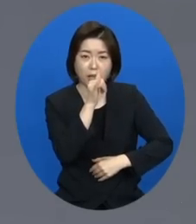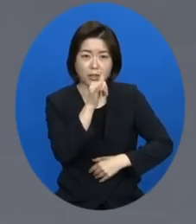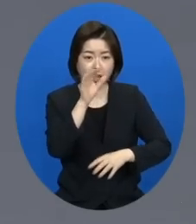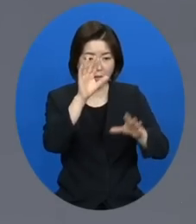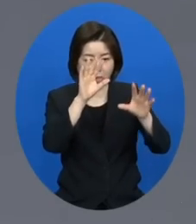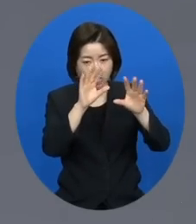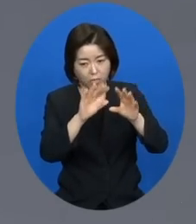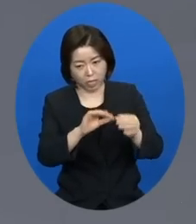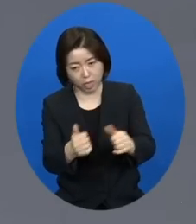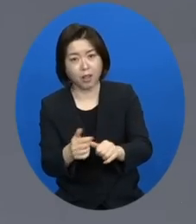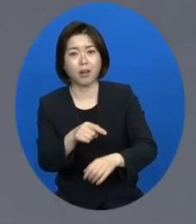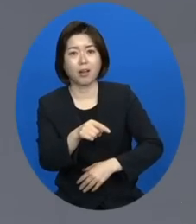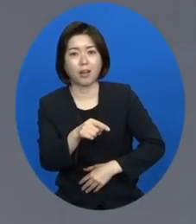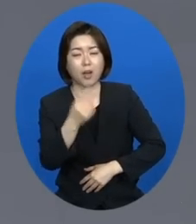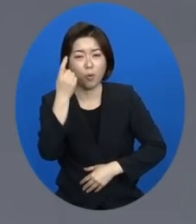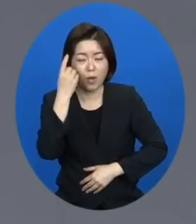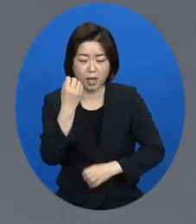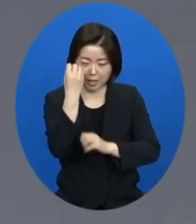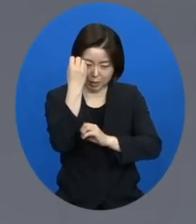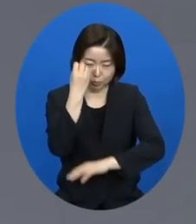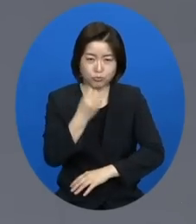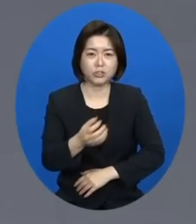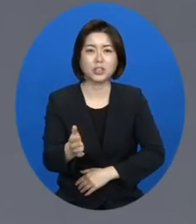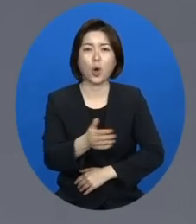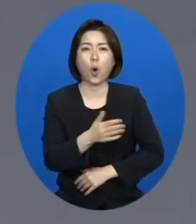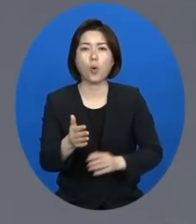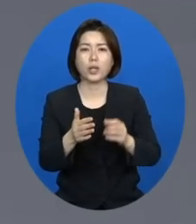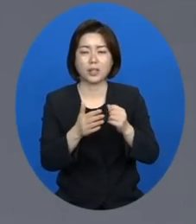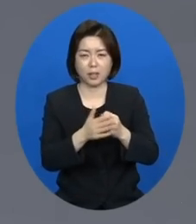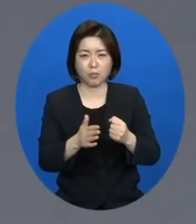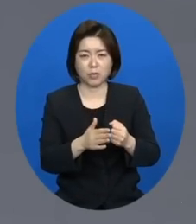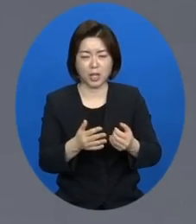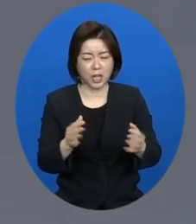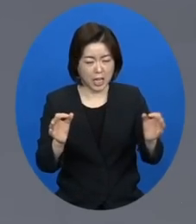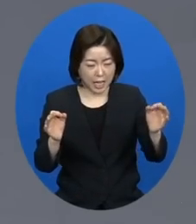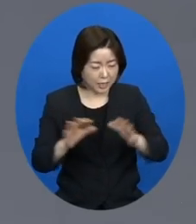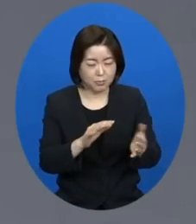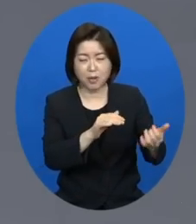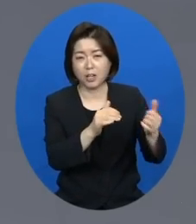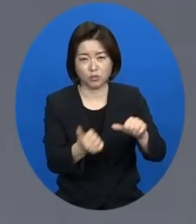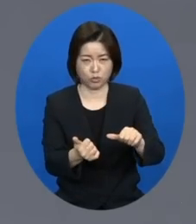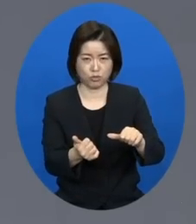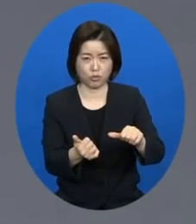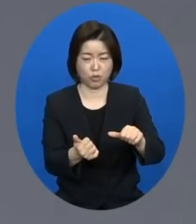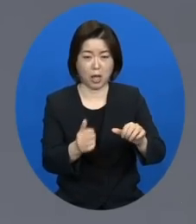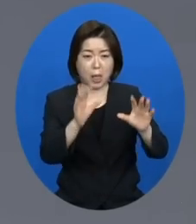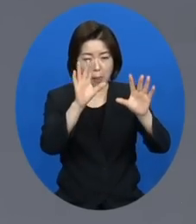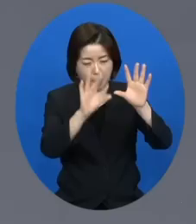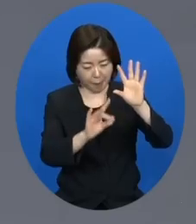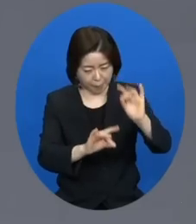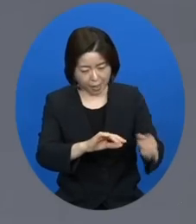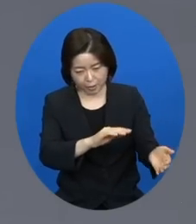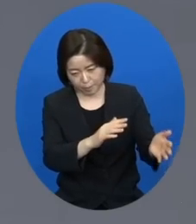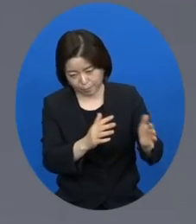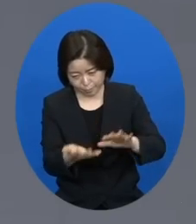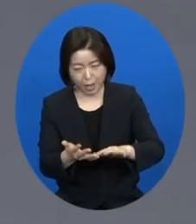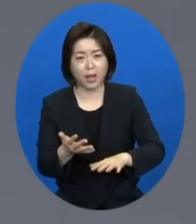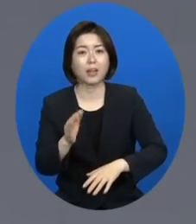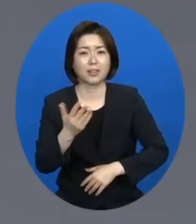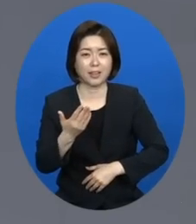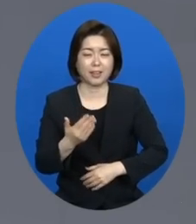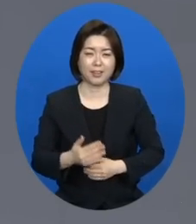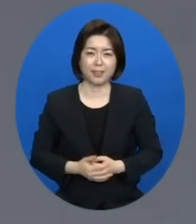왜냐하면 뿌리가 없었기 때문이라고 말해요. 뿌리가 없었기 때문에 금방 말라서 죽었다는